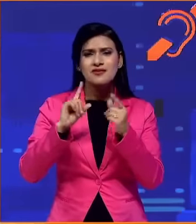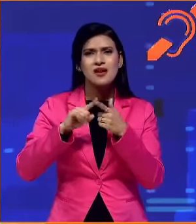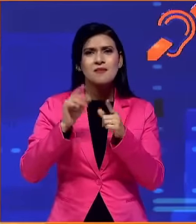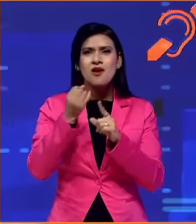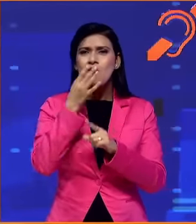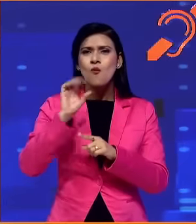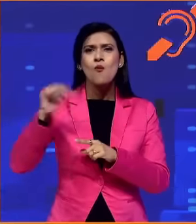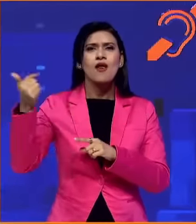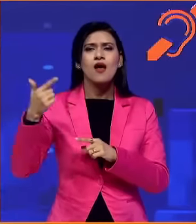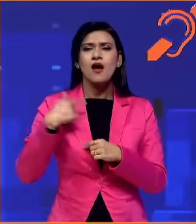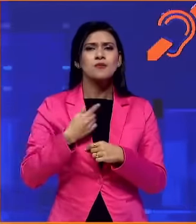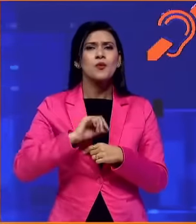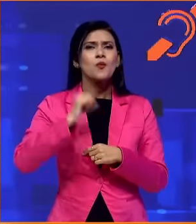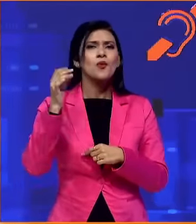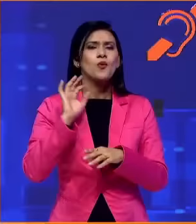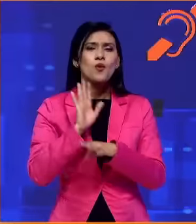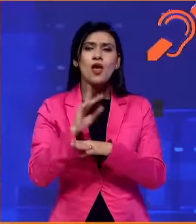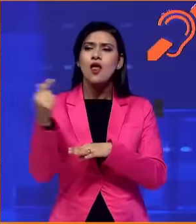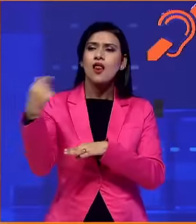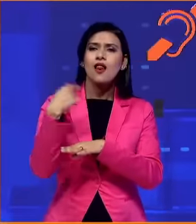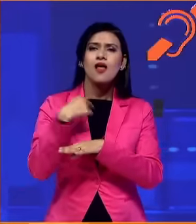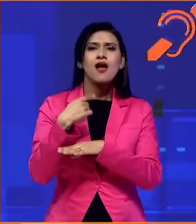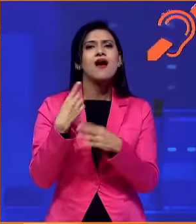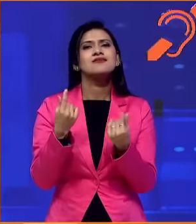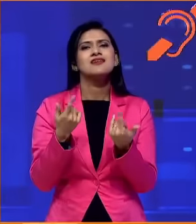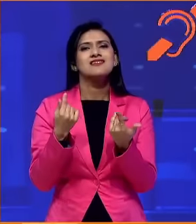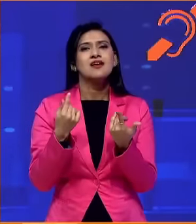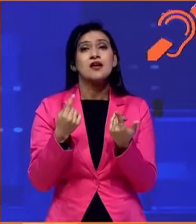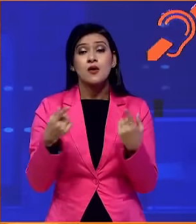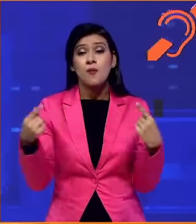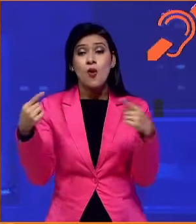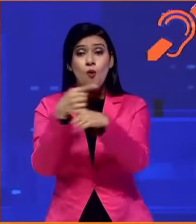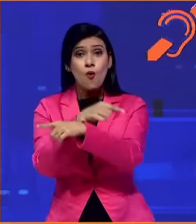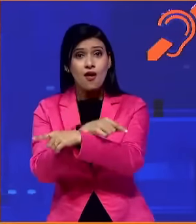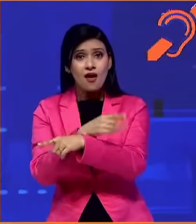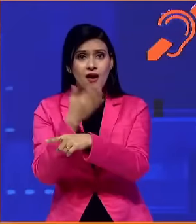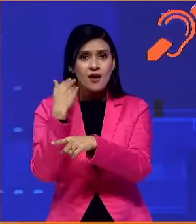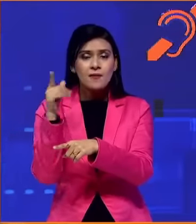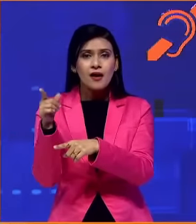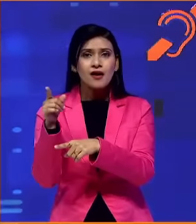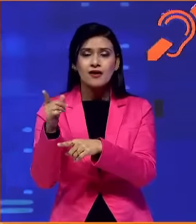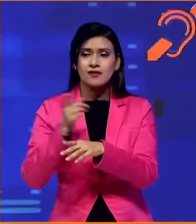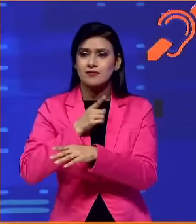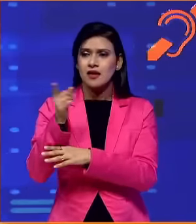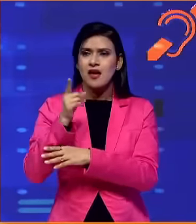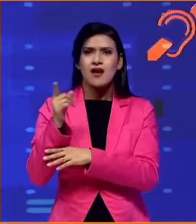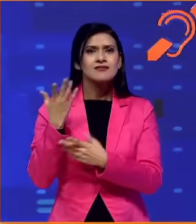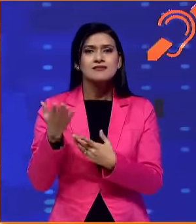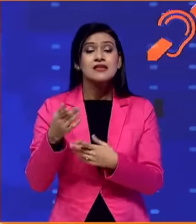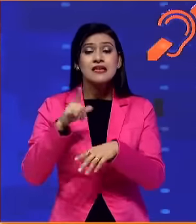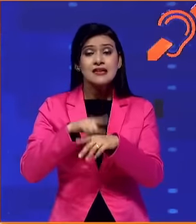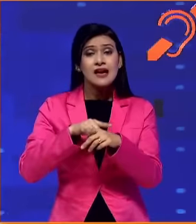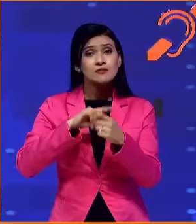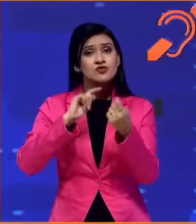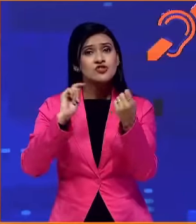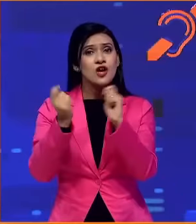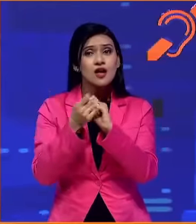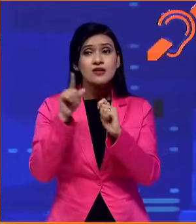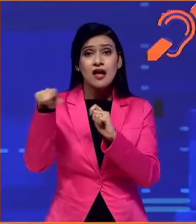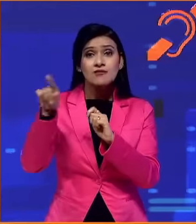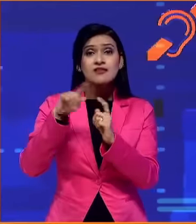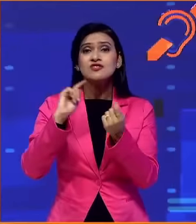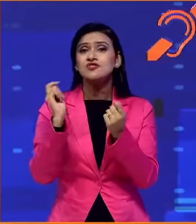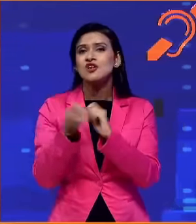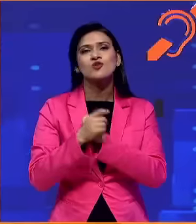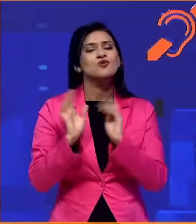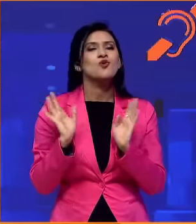समयऐसाभीथा जबकांग्रेससत्तामेंथी,और उन्होंनेजोकुछकियावहलोगोंकोबहुतअच्छालगा। इसलिए,समयकेसाथनहींबदलनाचाहिए ;हालातबदलतेरहतेहैं,लेकिन